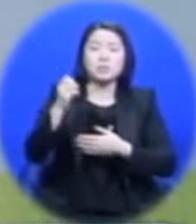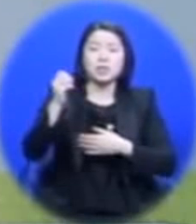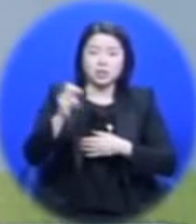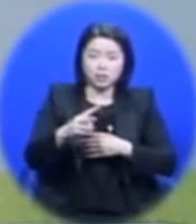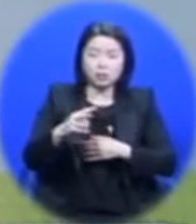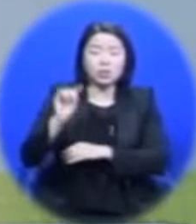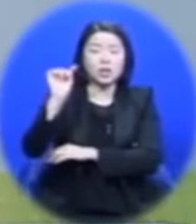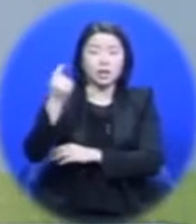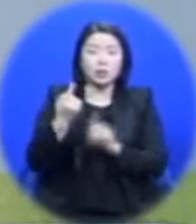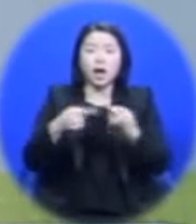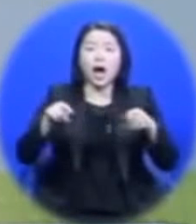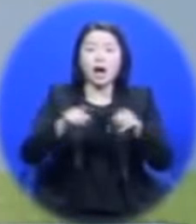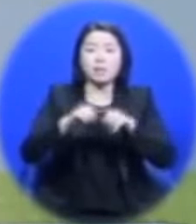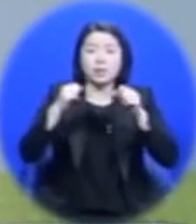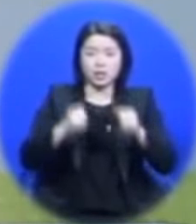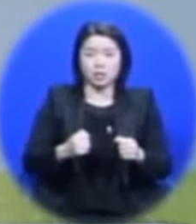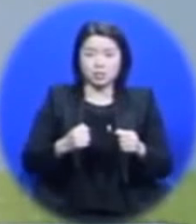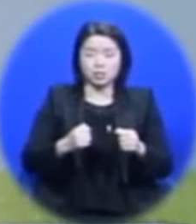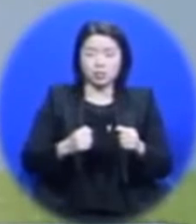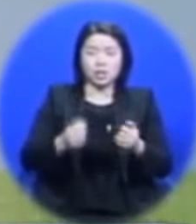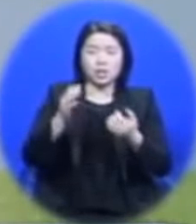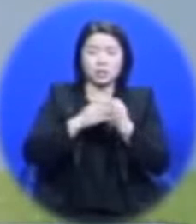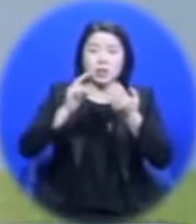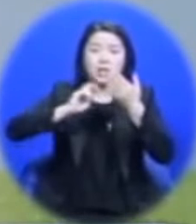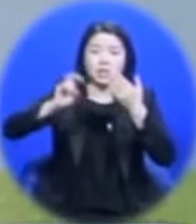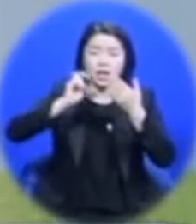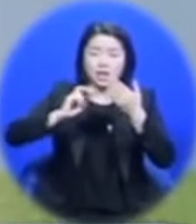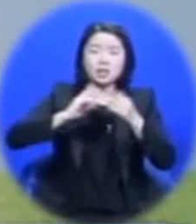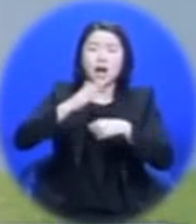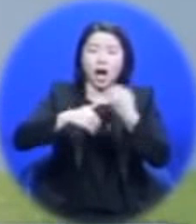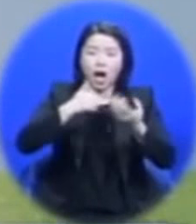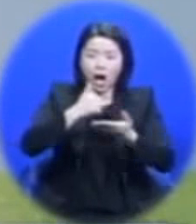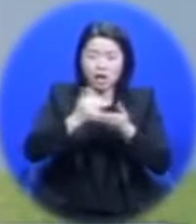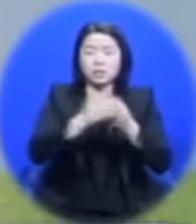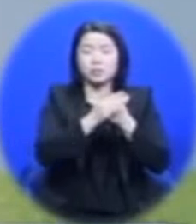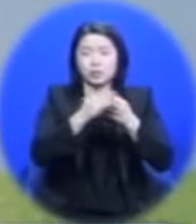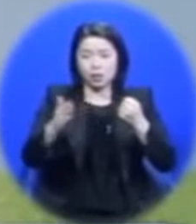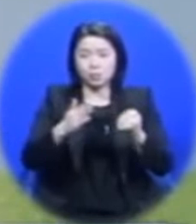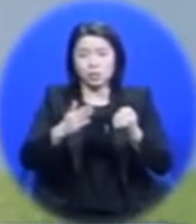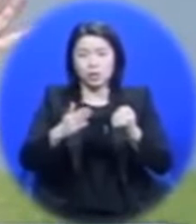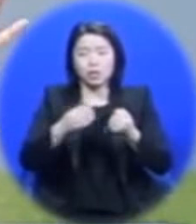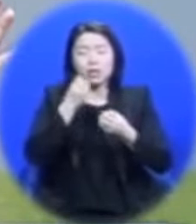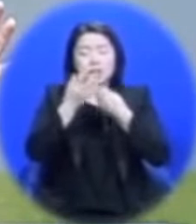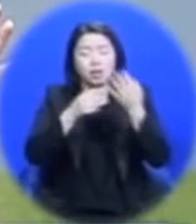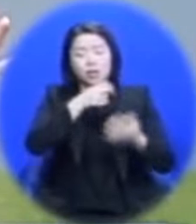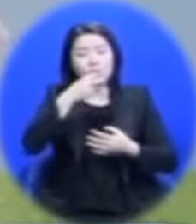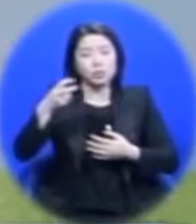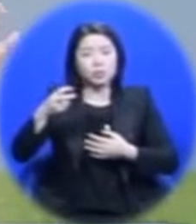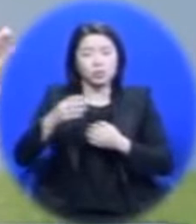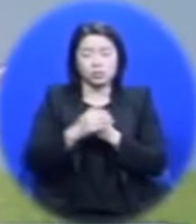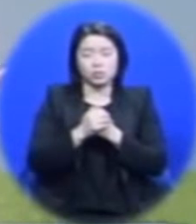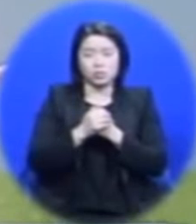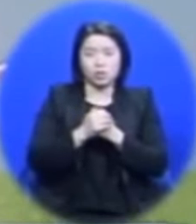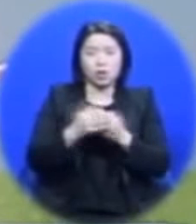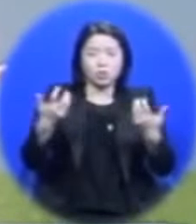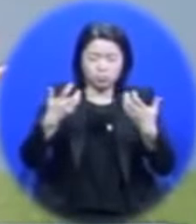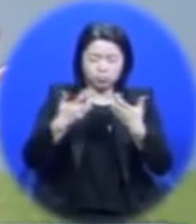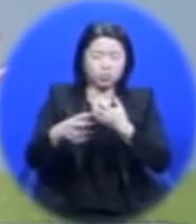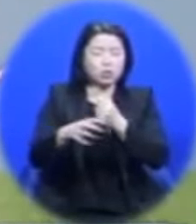계세요. 그래서 찬양은 하나님 때문에 나오는 것입니다. 풍성한 수확 때문에 나오는 것이